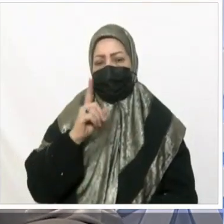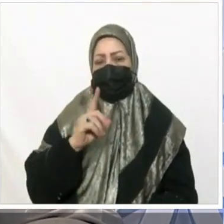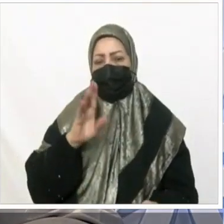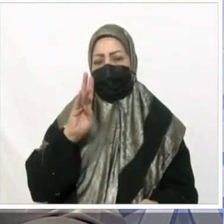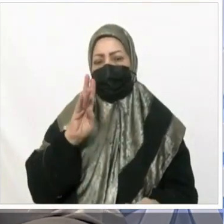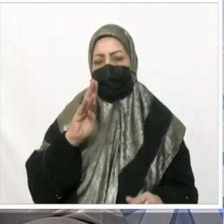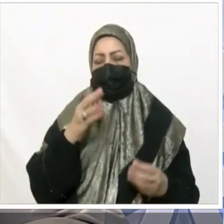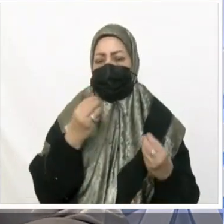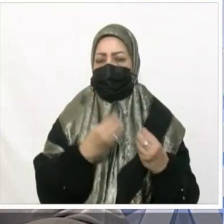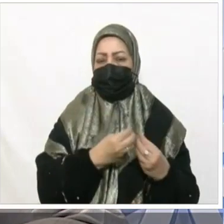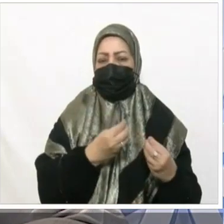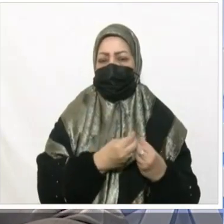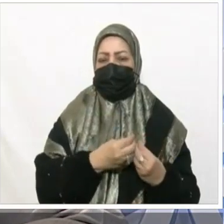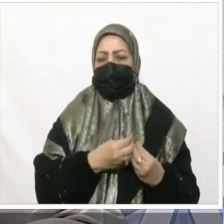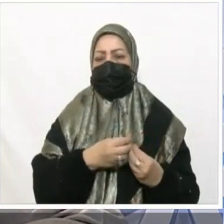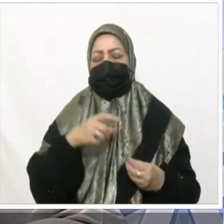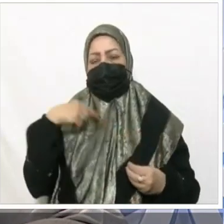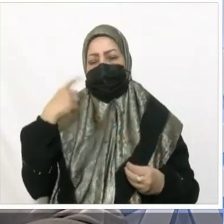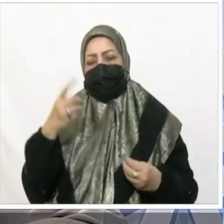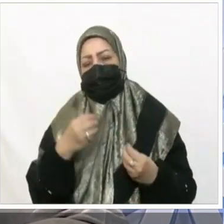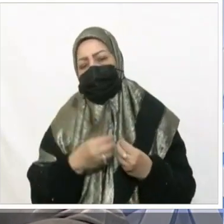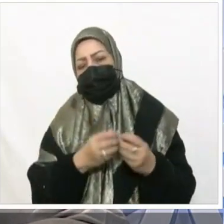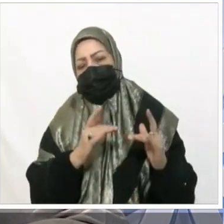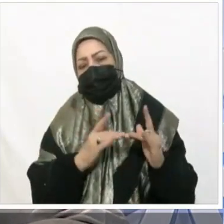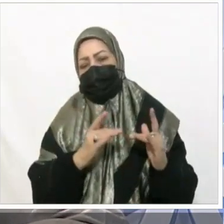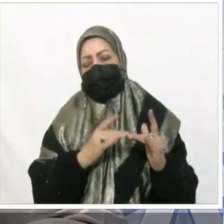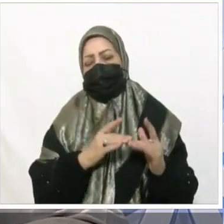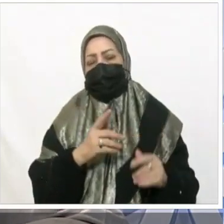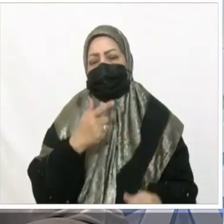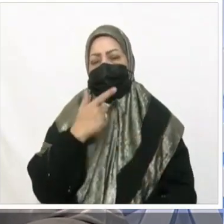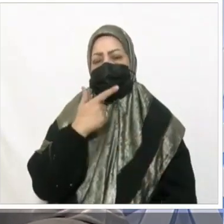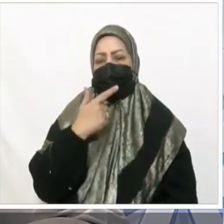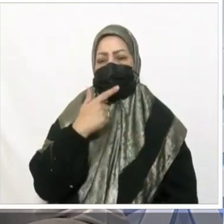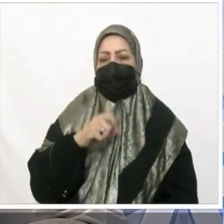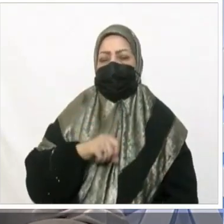الأمر نبهوها لأمر، وهو أن